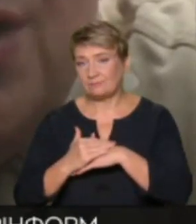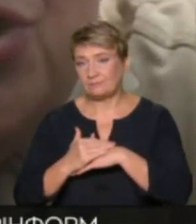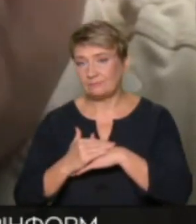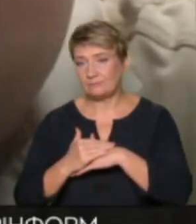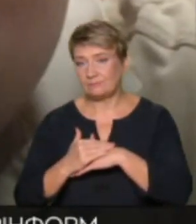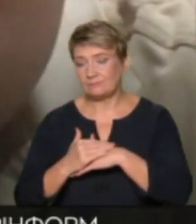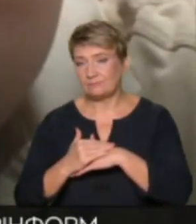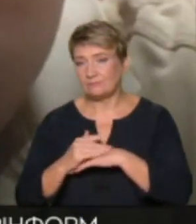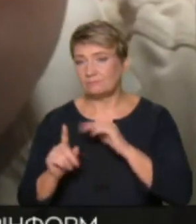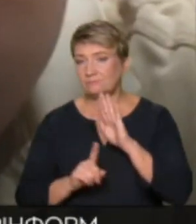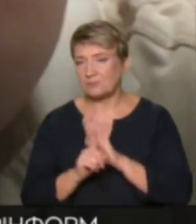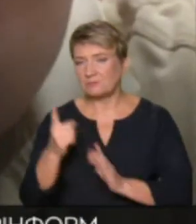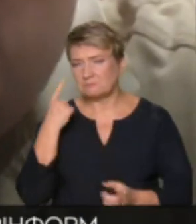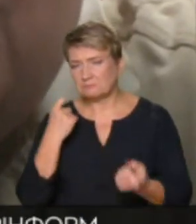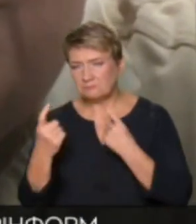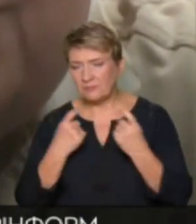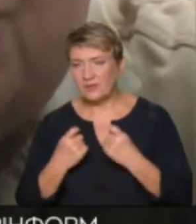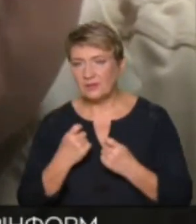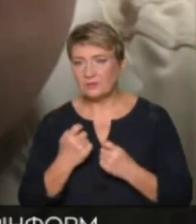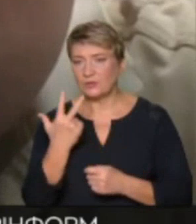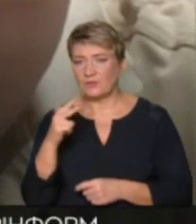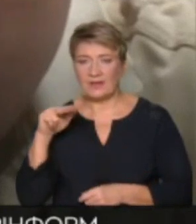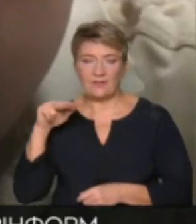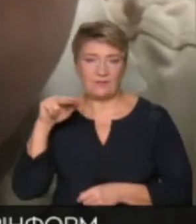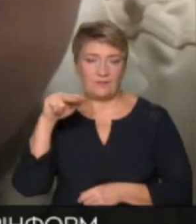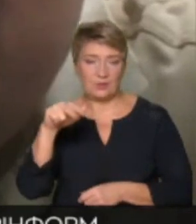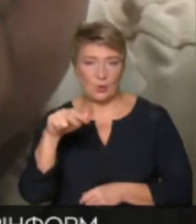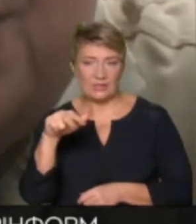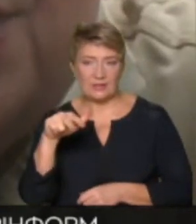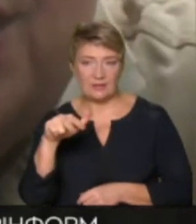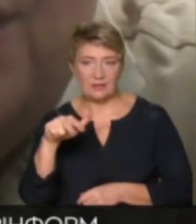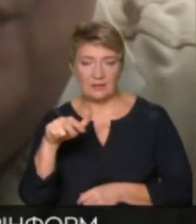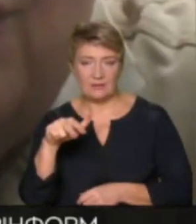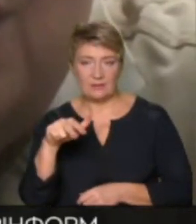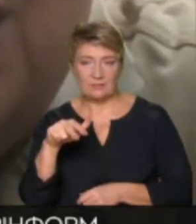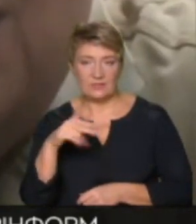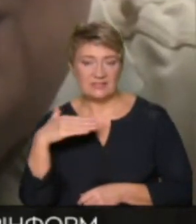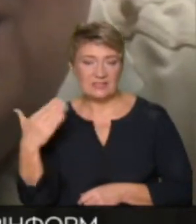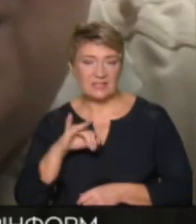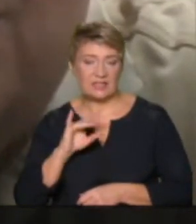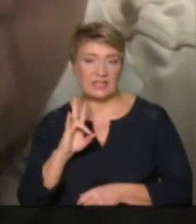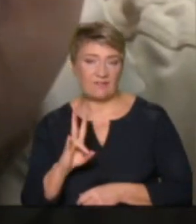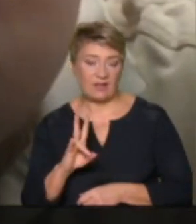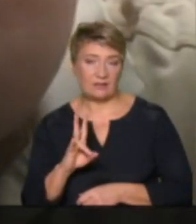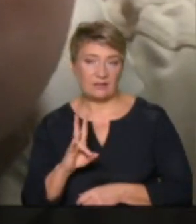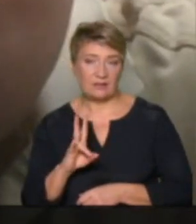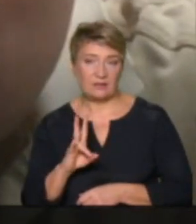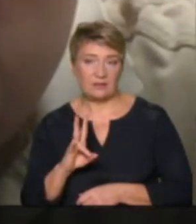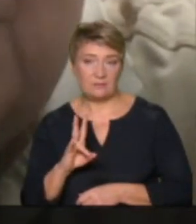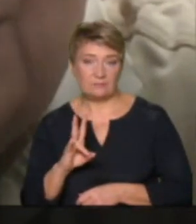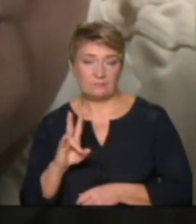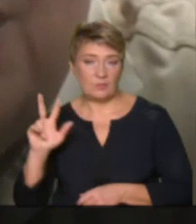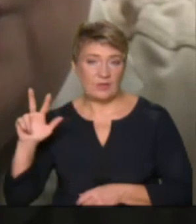тревожные сообщения о том, что две волны дронов зашли в Израиль со стороны Ливана и двигаются в